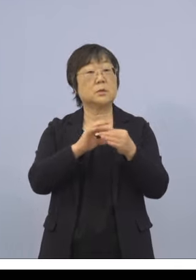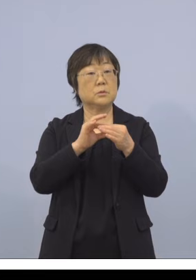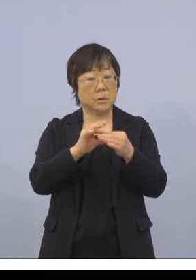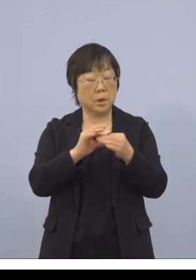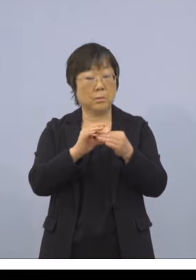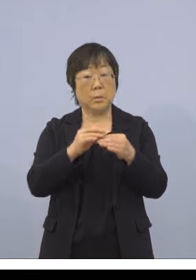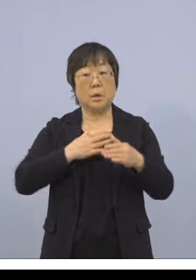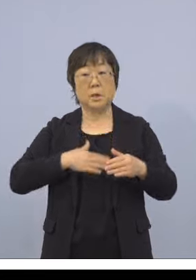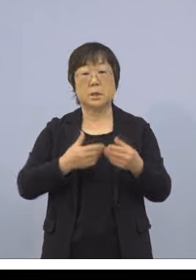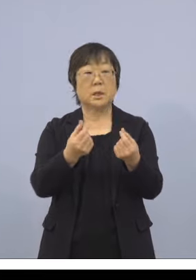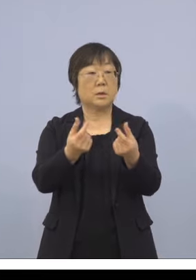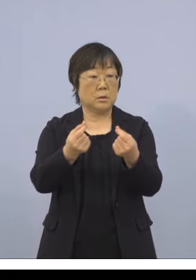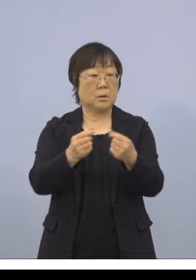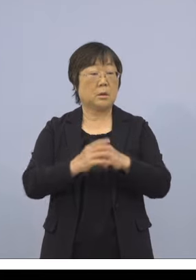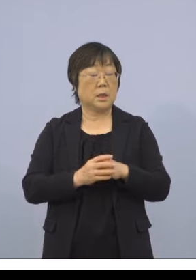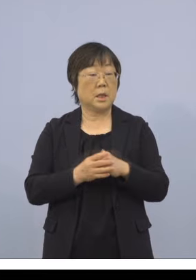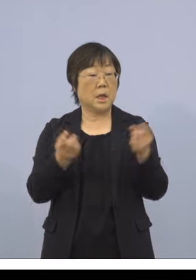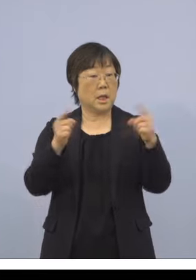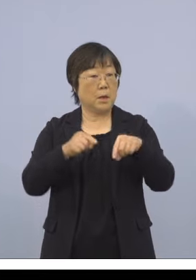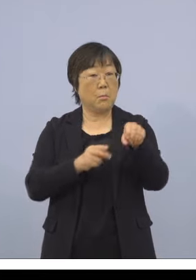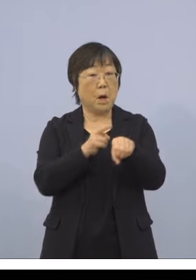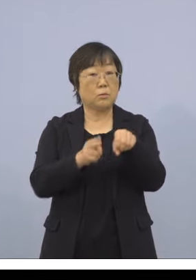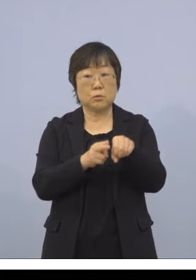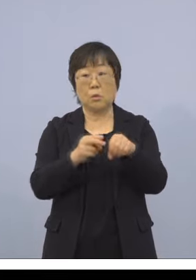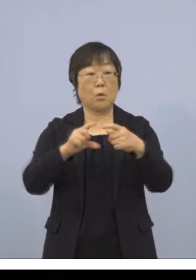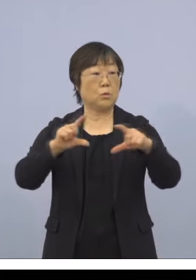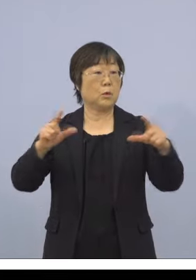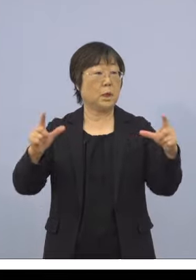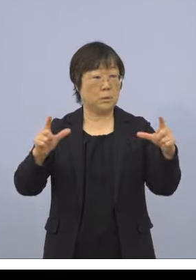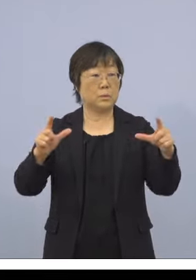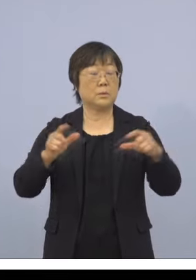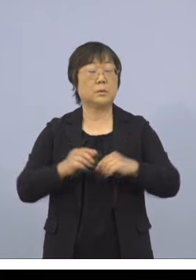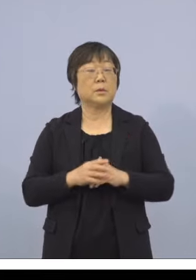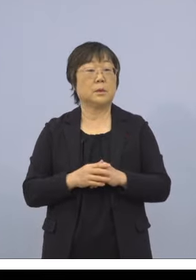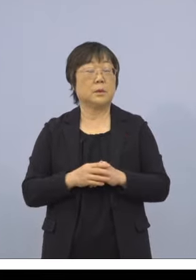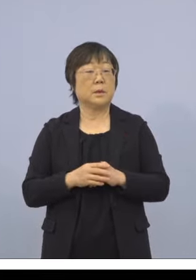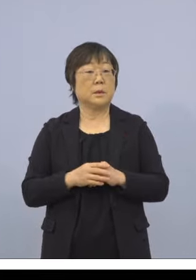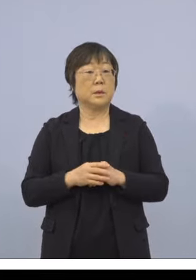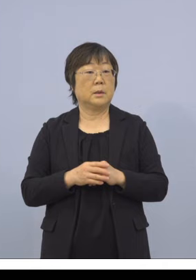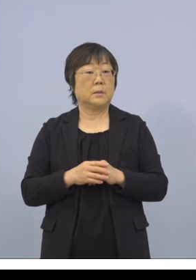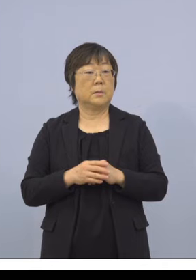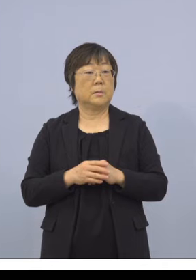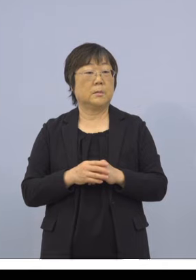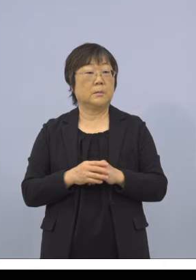もうご承知の通りインバウンドが増えているということでございます。